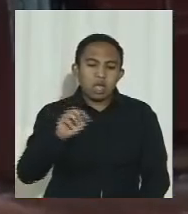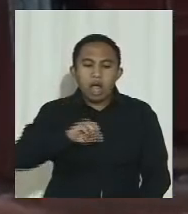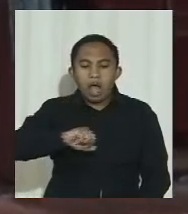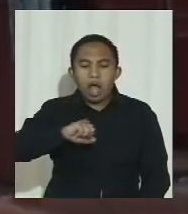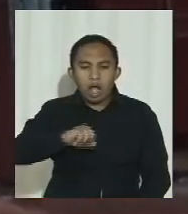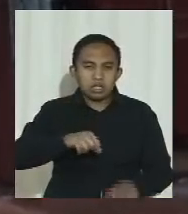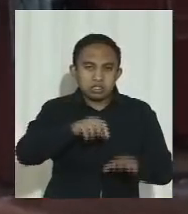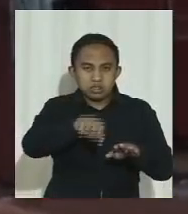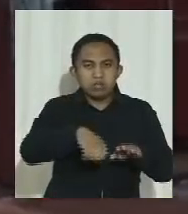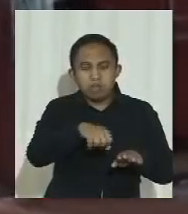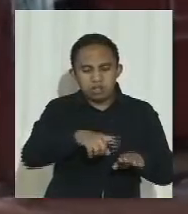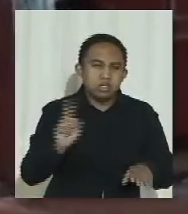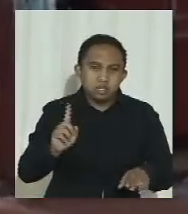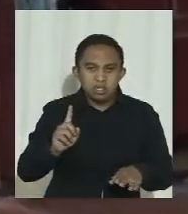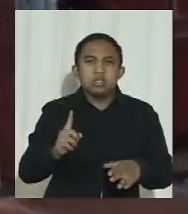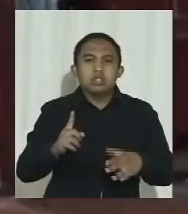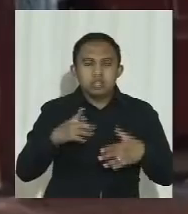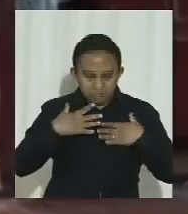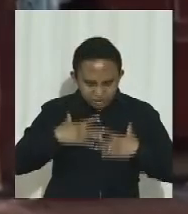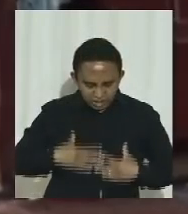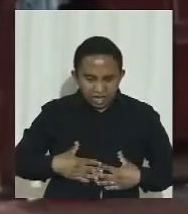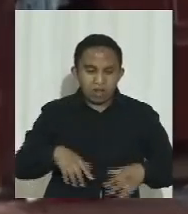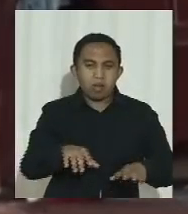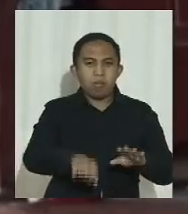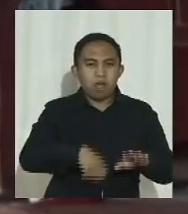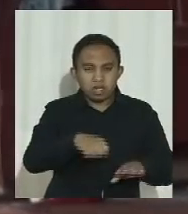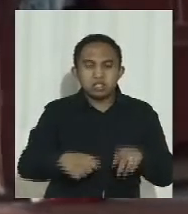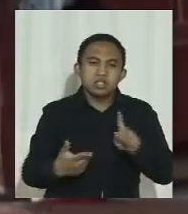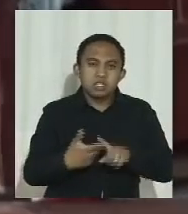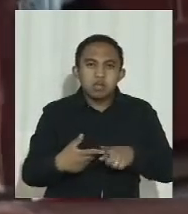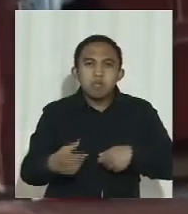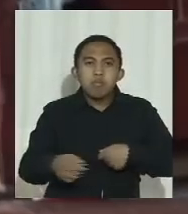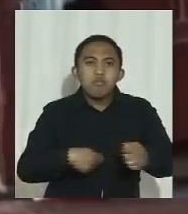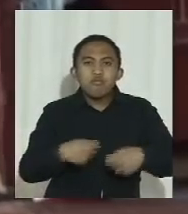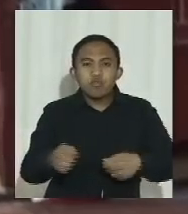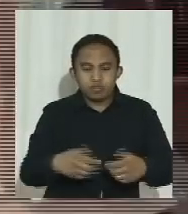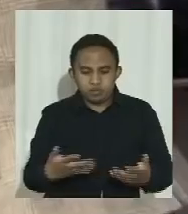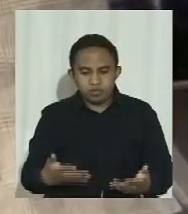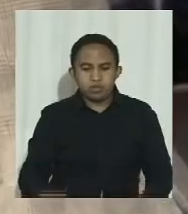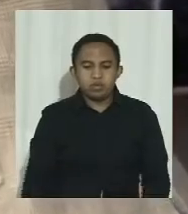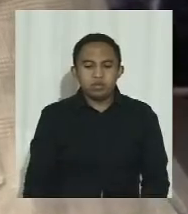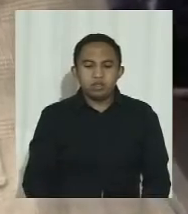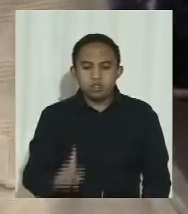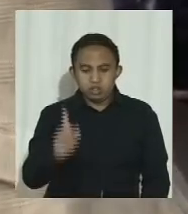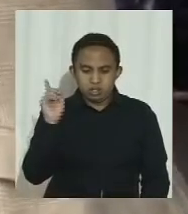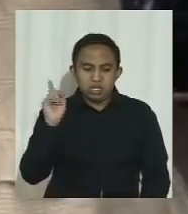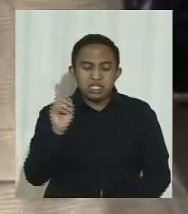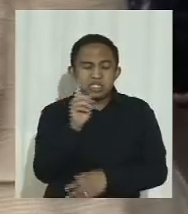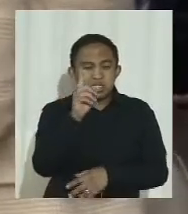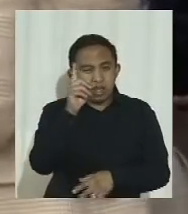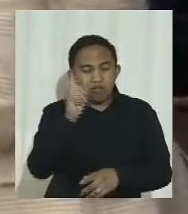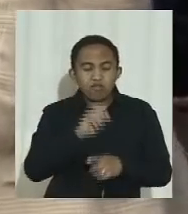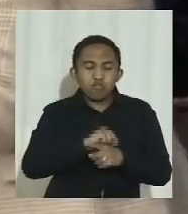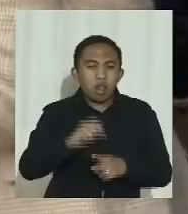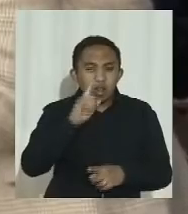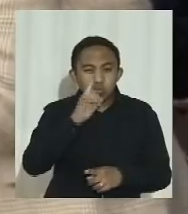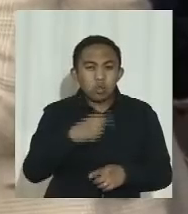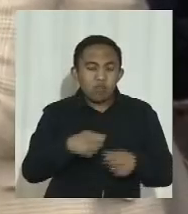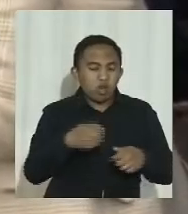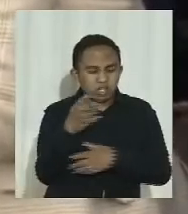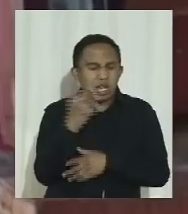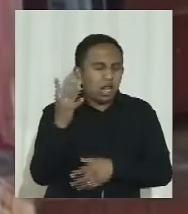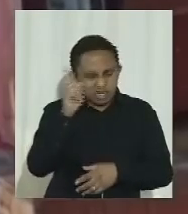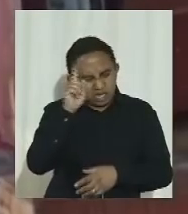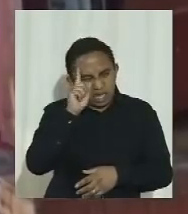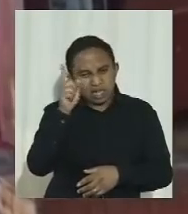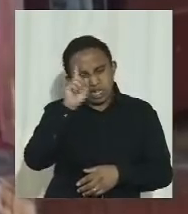mialoha ny entany fa izy ihany no sady mivarotra. Tsy rehefa volana jona ihany anefa izy no mivarotra saina fa mandava-taona. Ilay